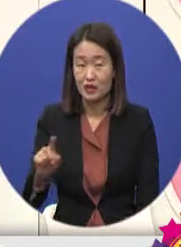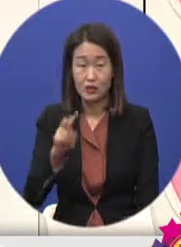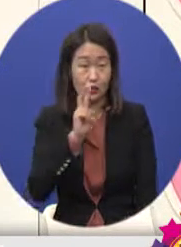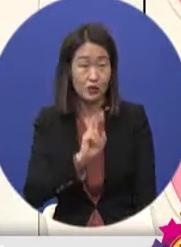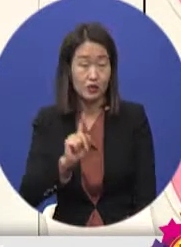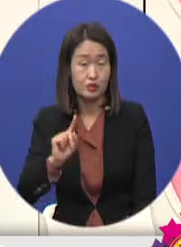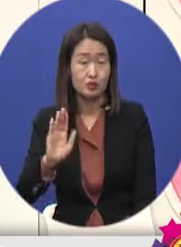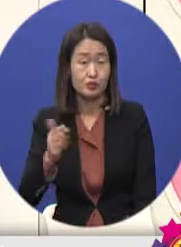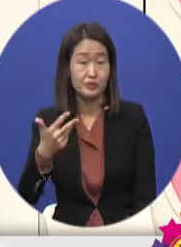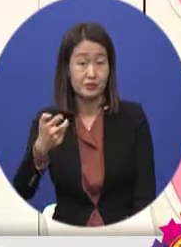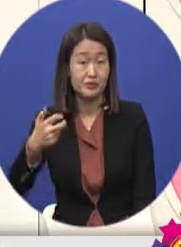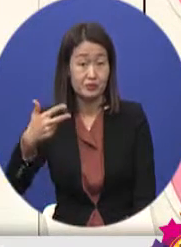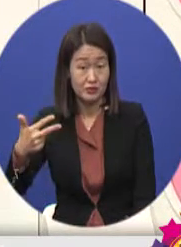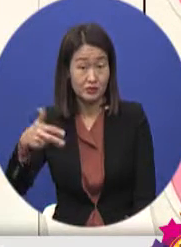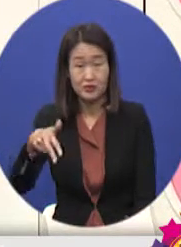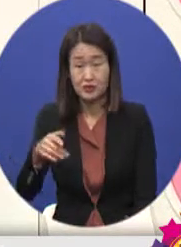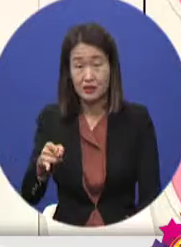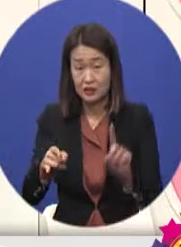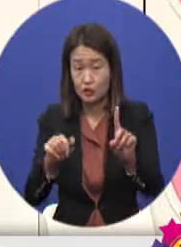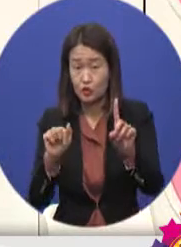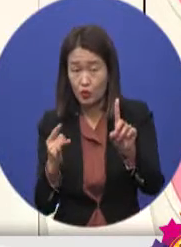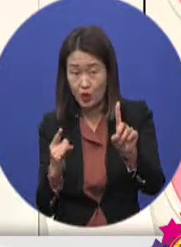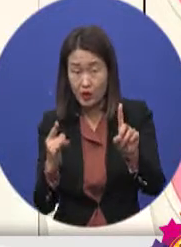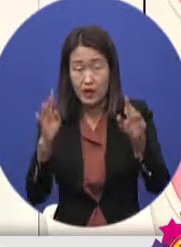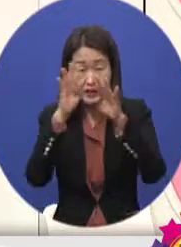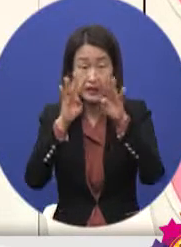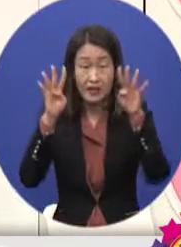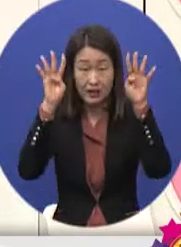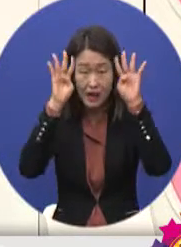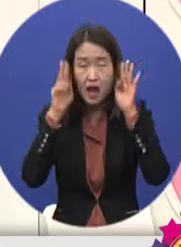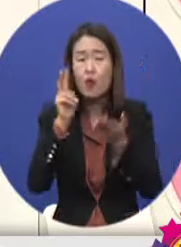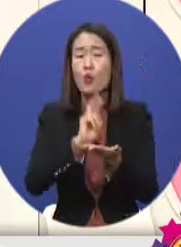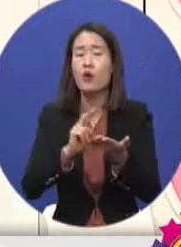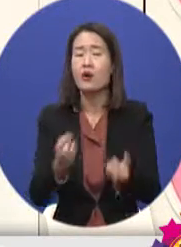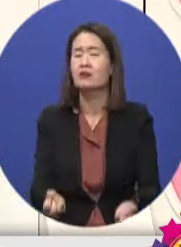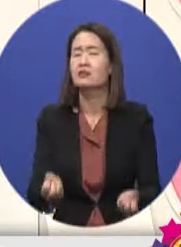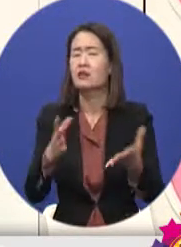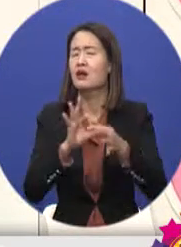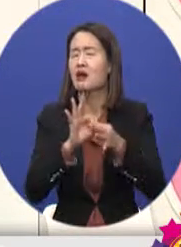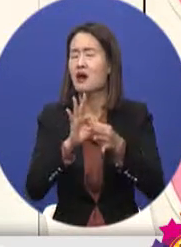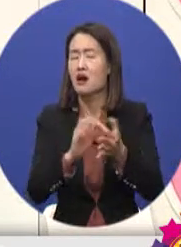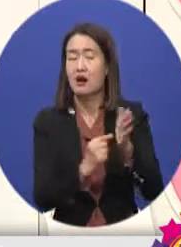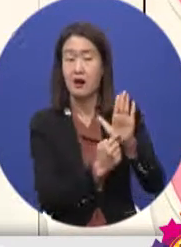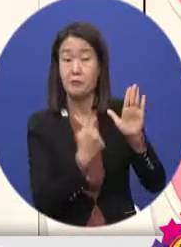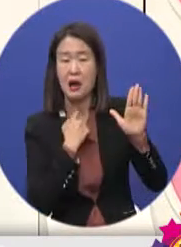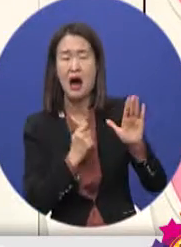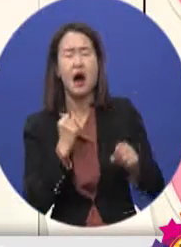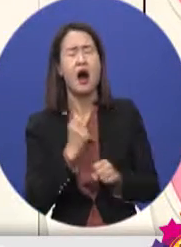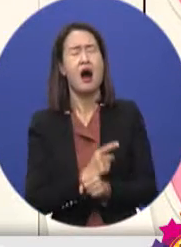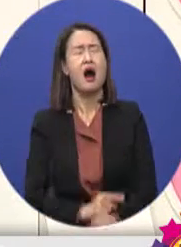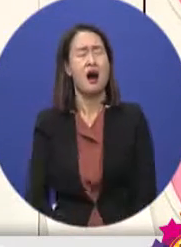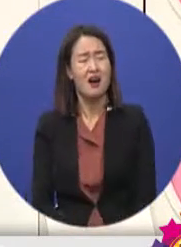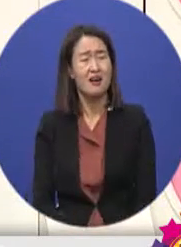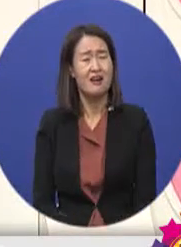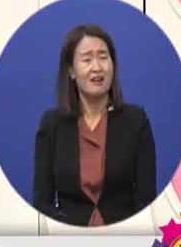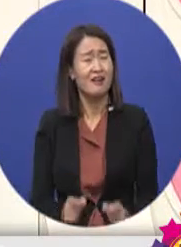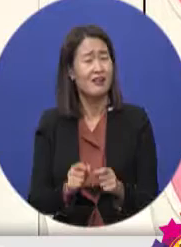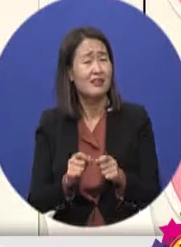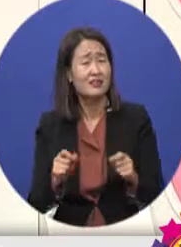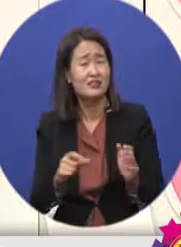1977년에 제1회 대학가요제를 통해 발표된 곡입니다. 아, 이 노래가 그렇군요.